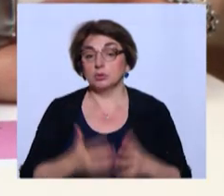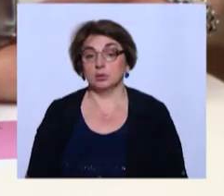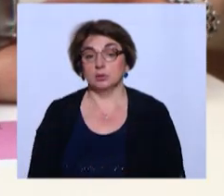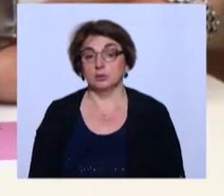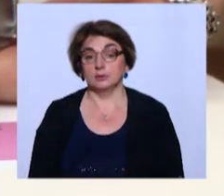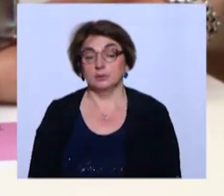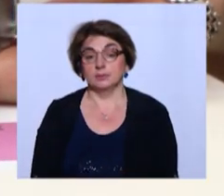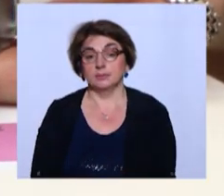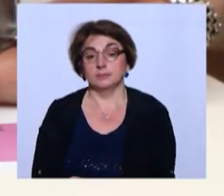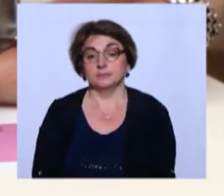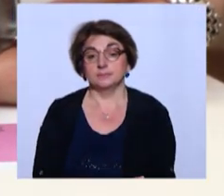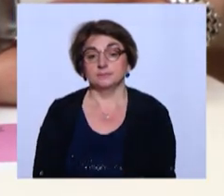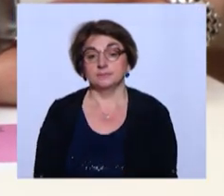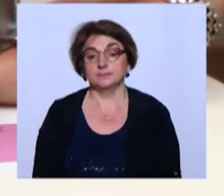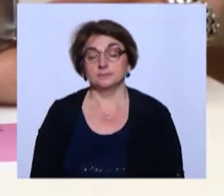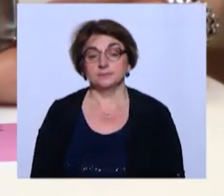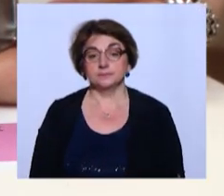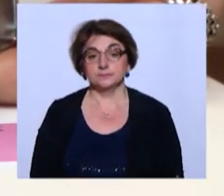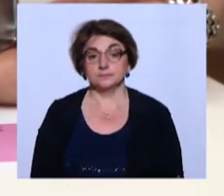მეტალის ბურთულა და ვნახოთ.